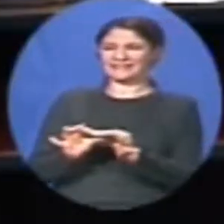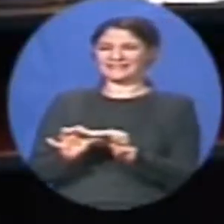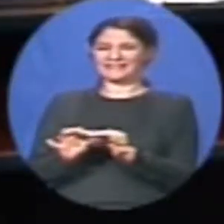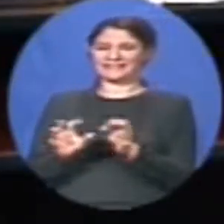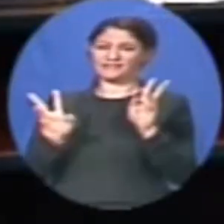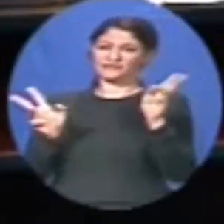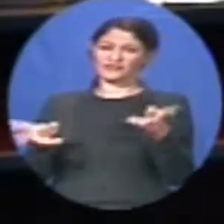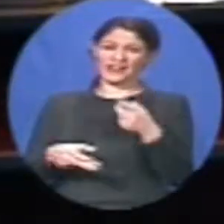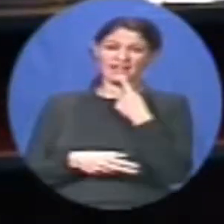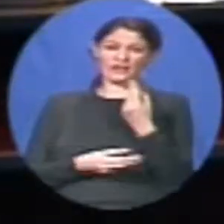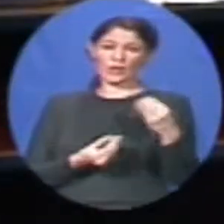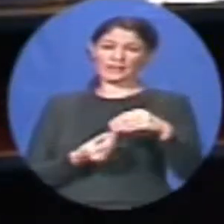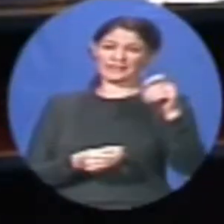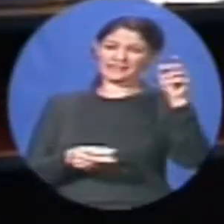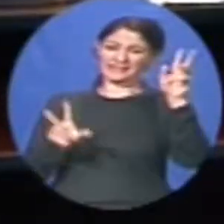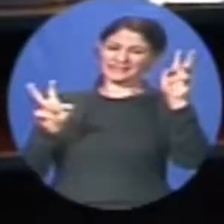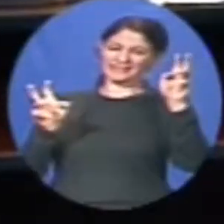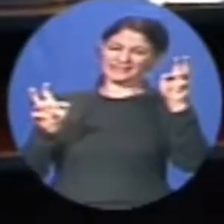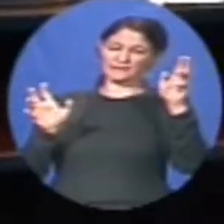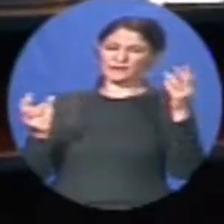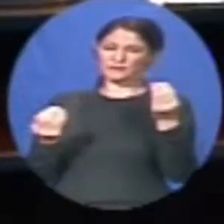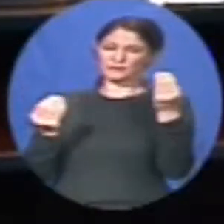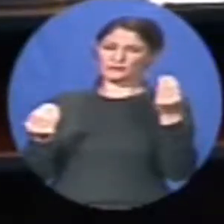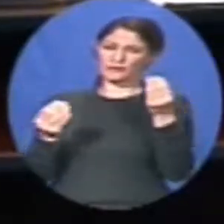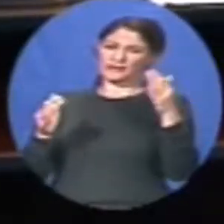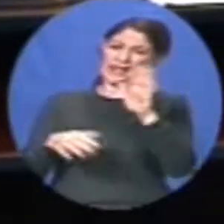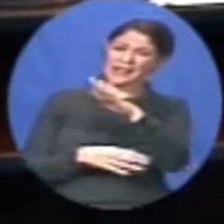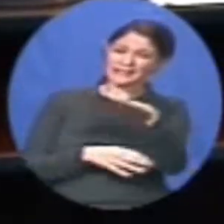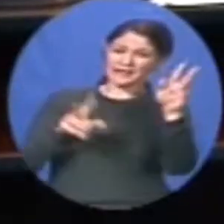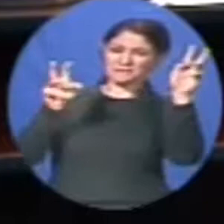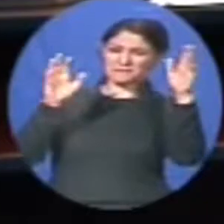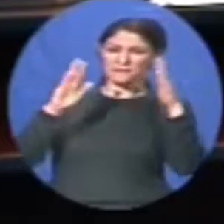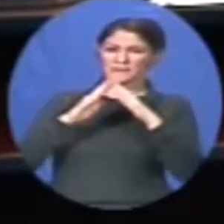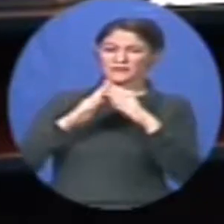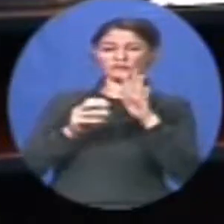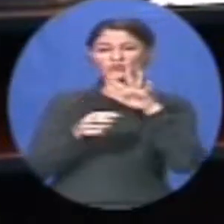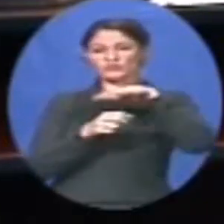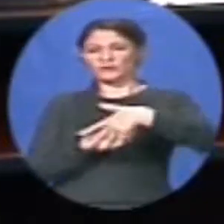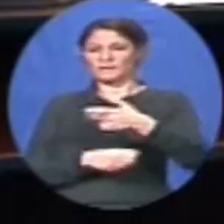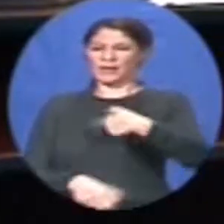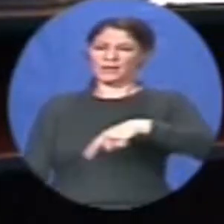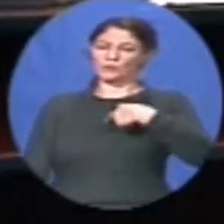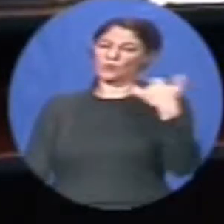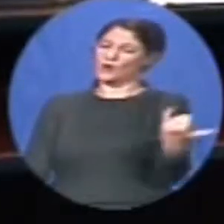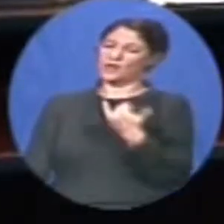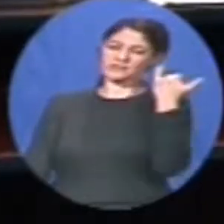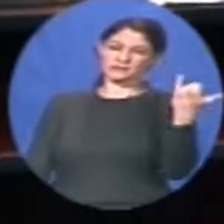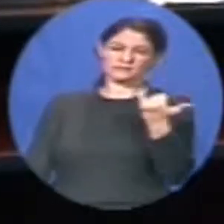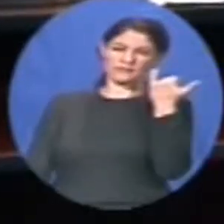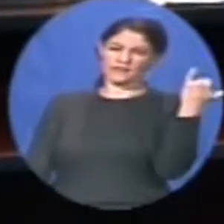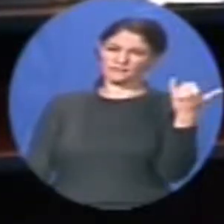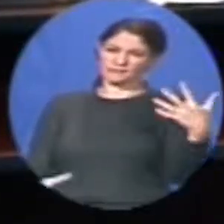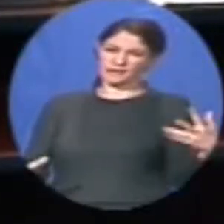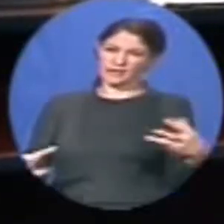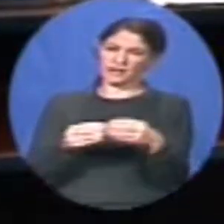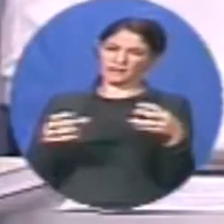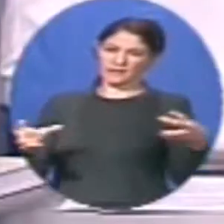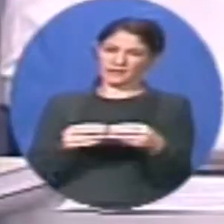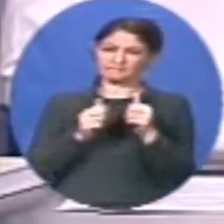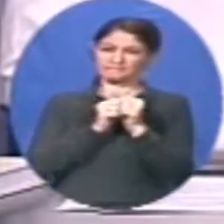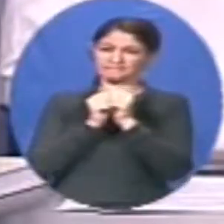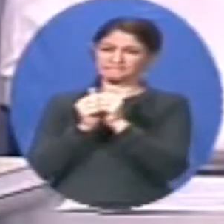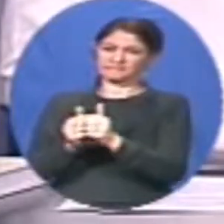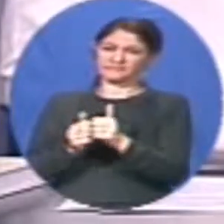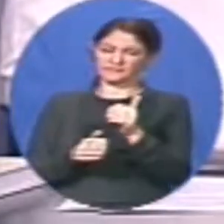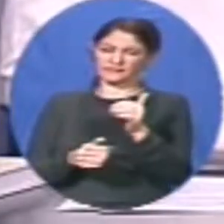כן. שמשפיעים עלינו מגיל מאוד צעיר, ונמצאים כל הזמן איתנו בצורה כזו או אחרת. בואו לאנשים לא לתקשר כבר אחד